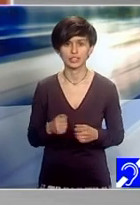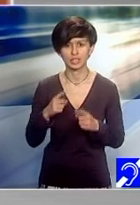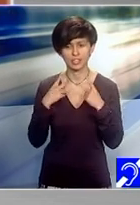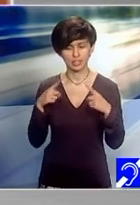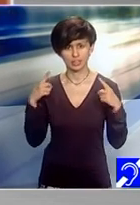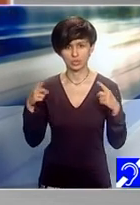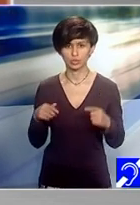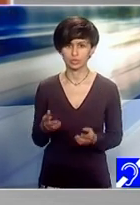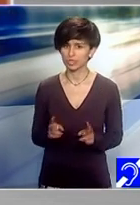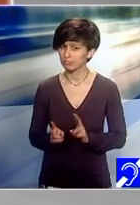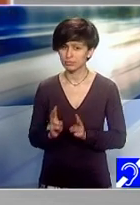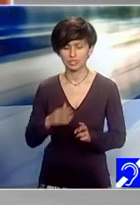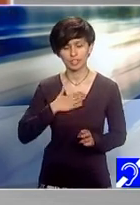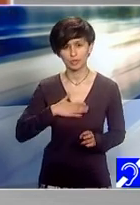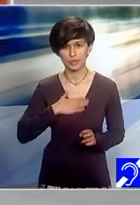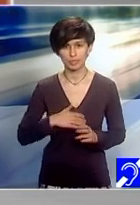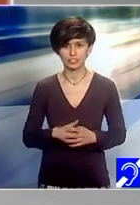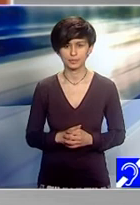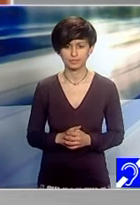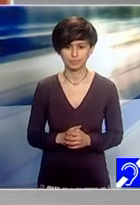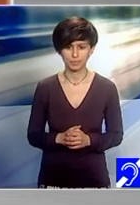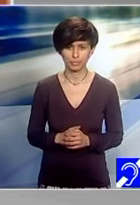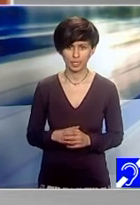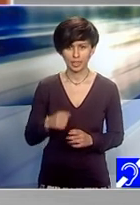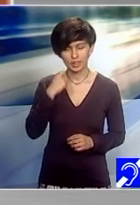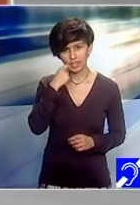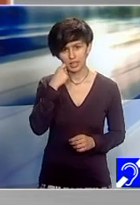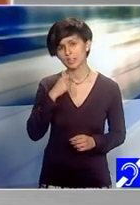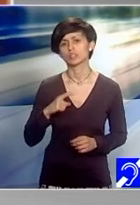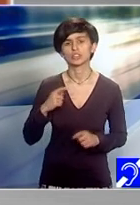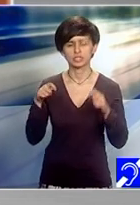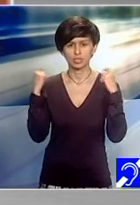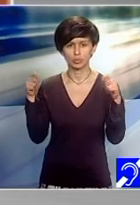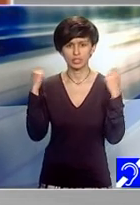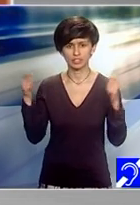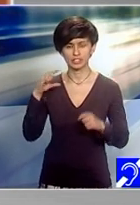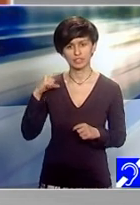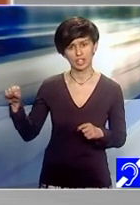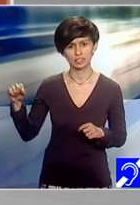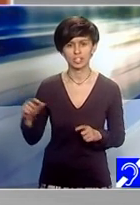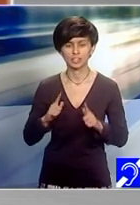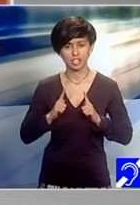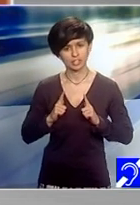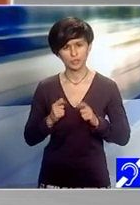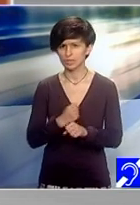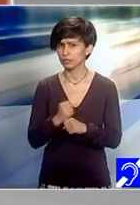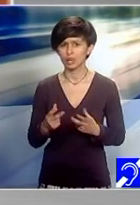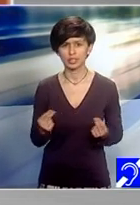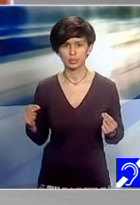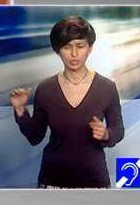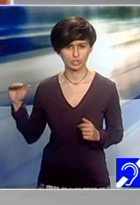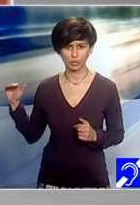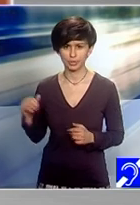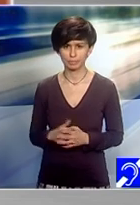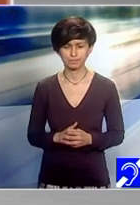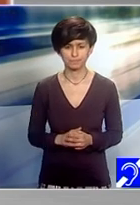învățatului, fără lucrări și fără note. La Cluj-Napoca are loc chiar un festival altfel la care sunt așteptați mii de copii. De